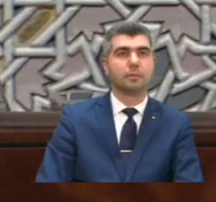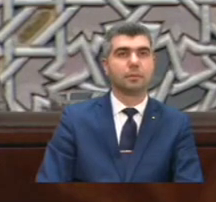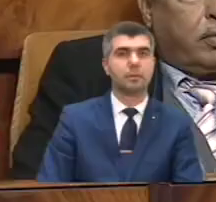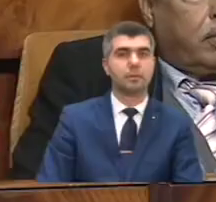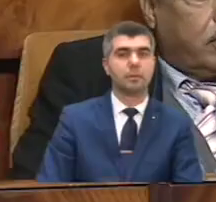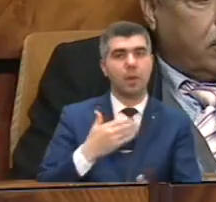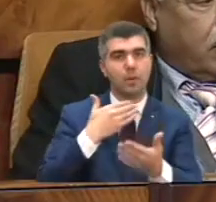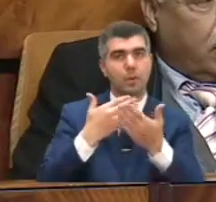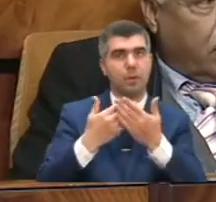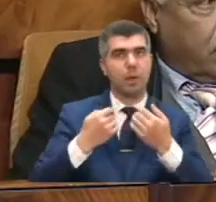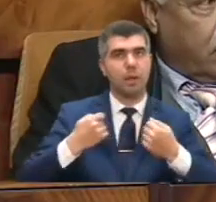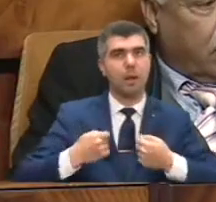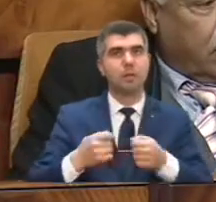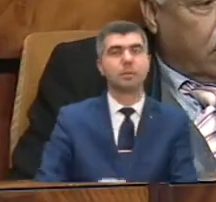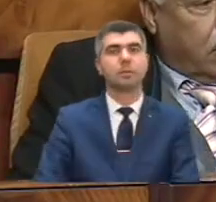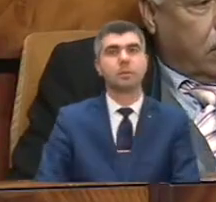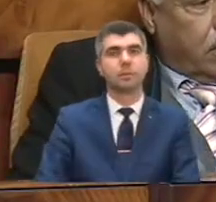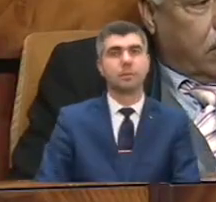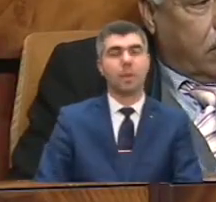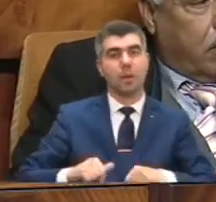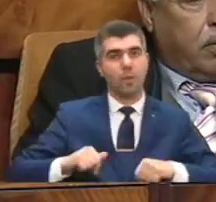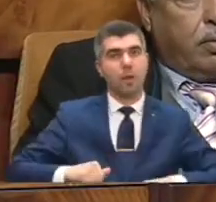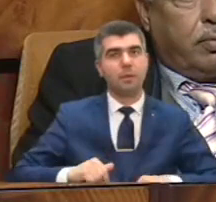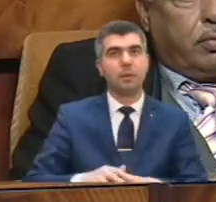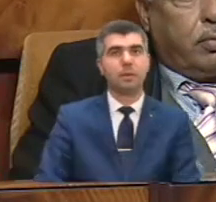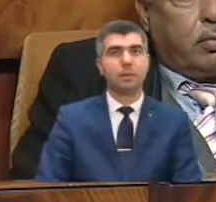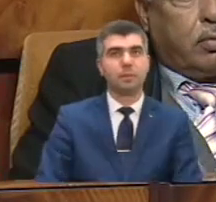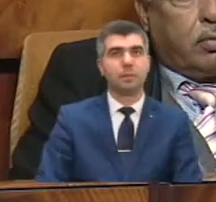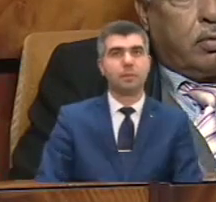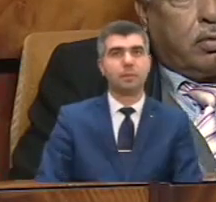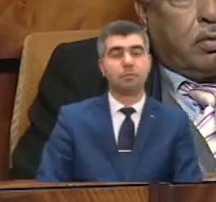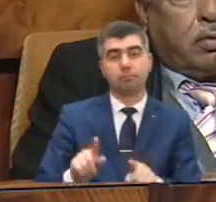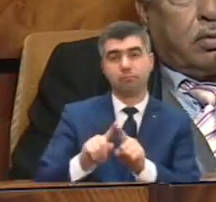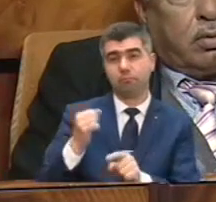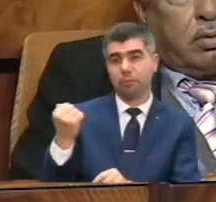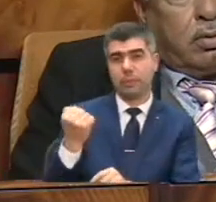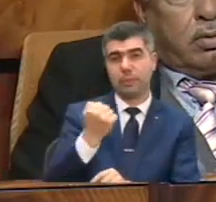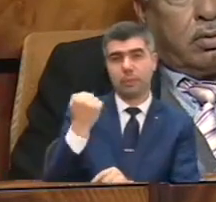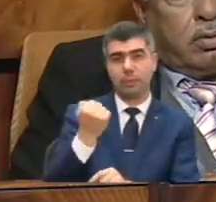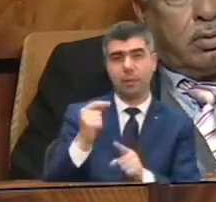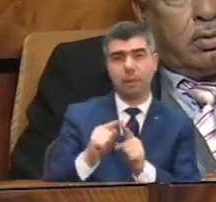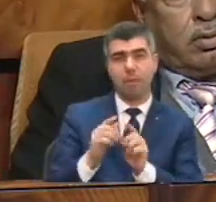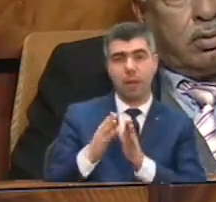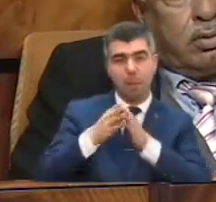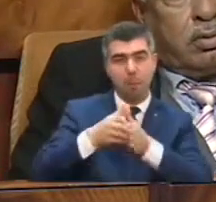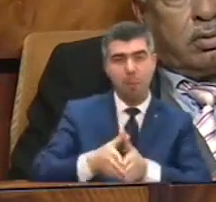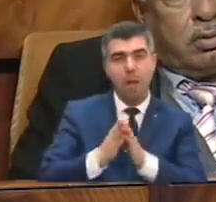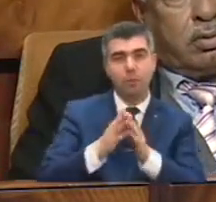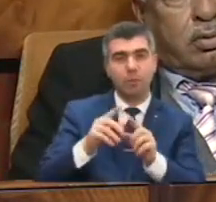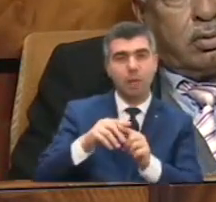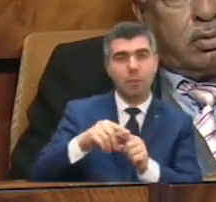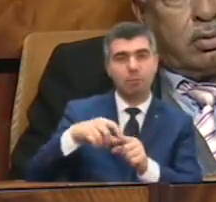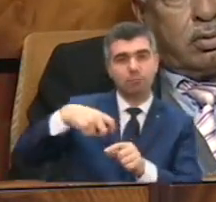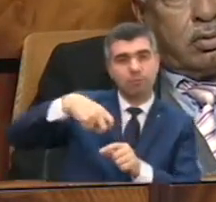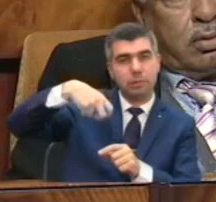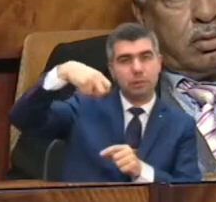شكرا سيد الرئيس. سيد الوزير المحترم، تأخر تزويد أحد أقدم موانئ المملكة برافعة للمراكب